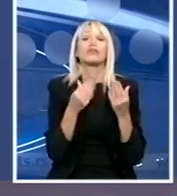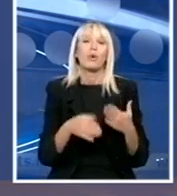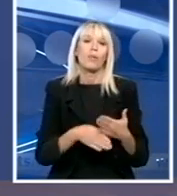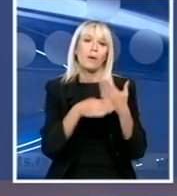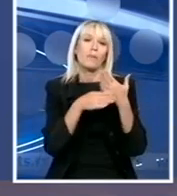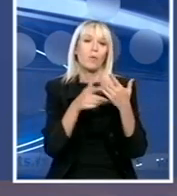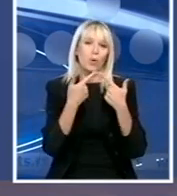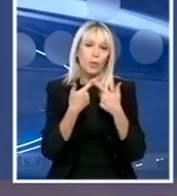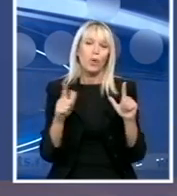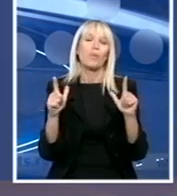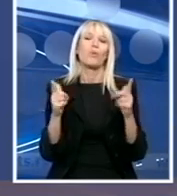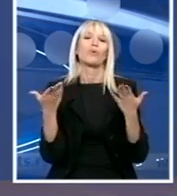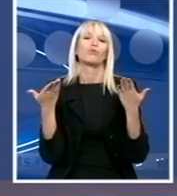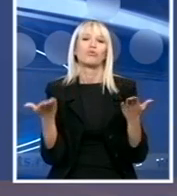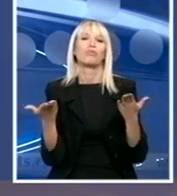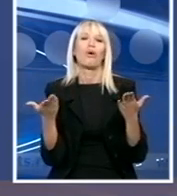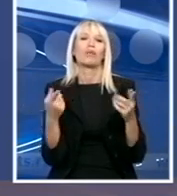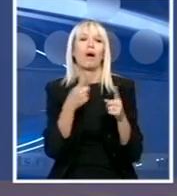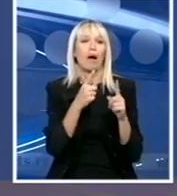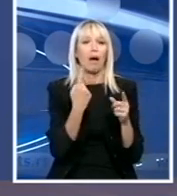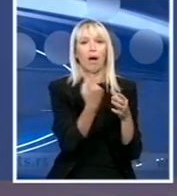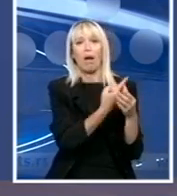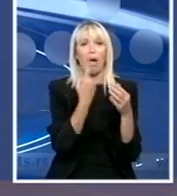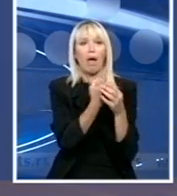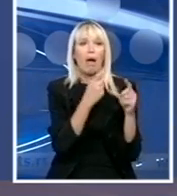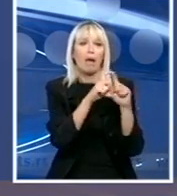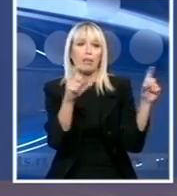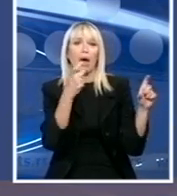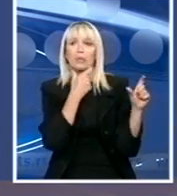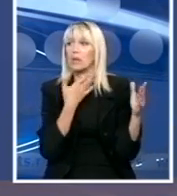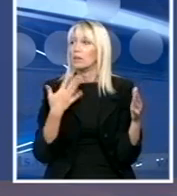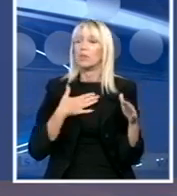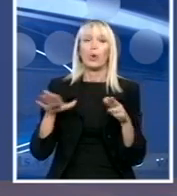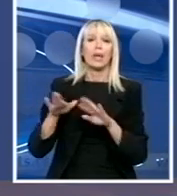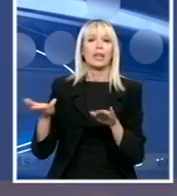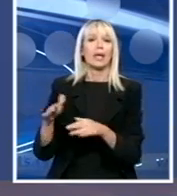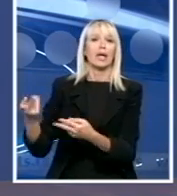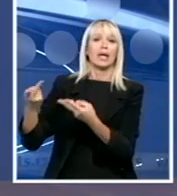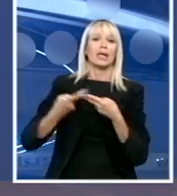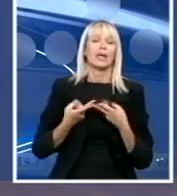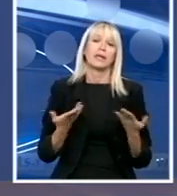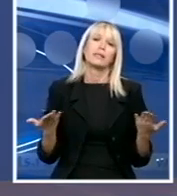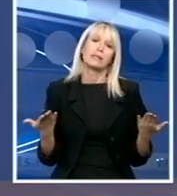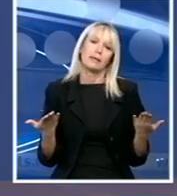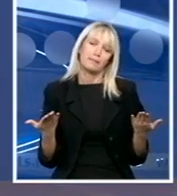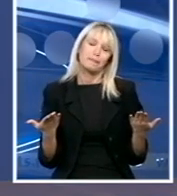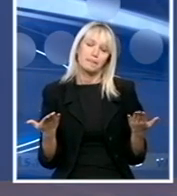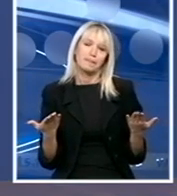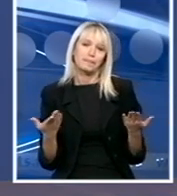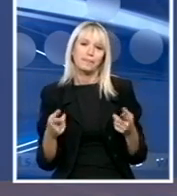način oni izađu iz te neke zatvorenosti da bude više, da kažemo, okrenuti